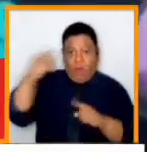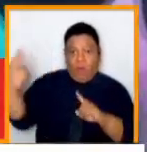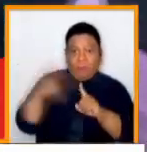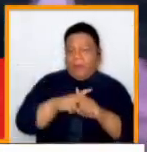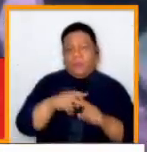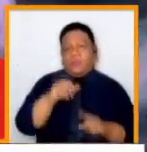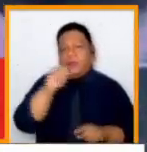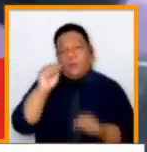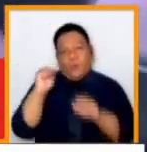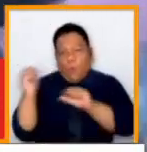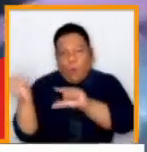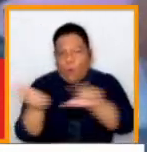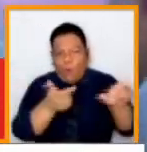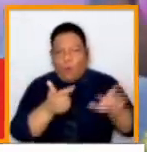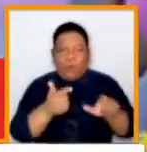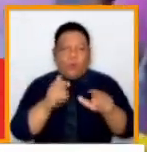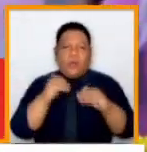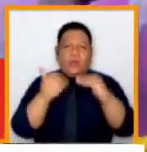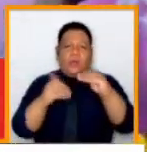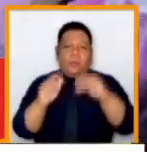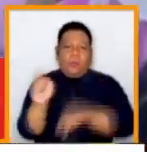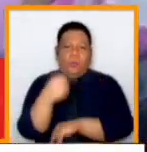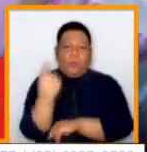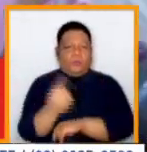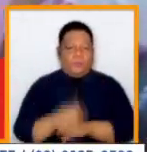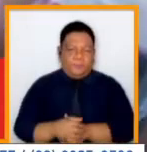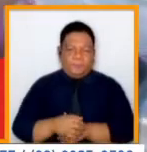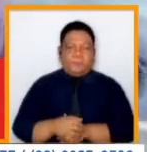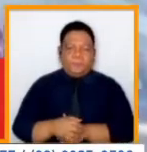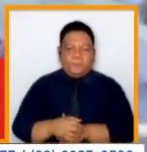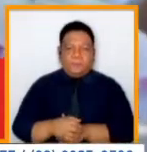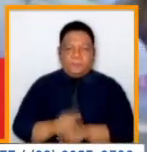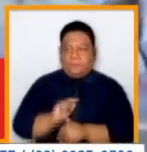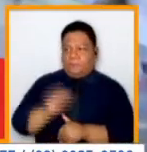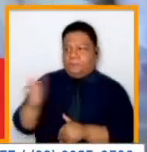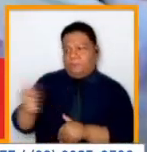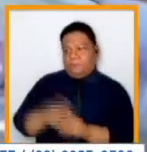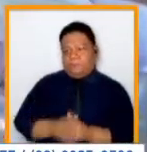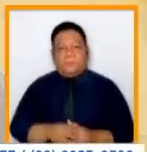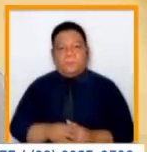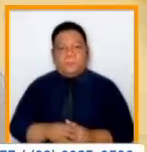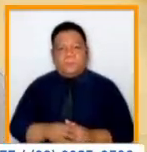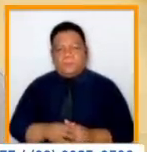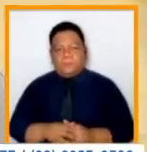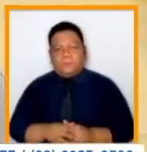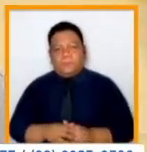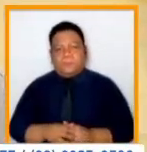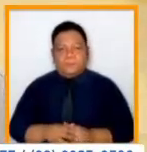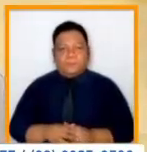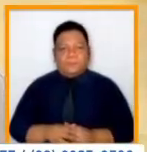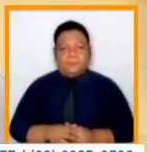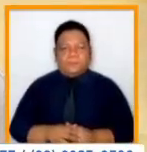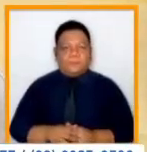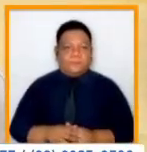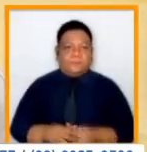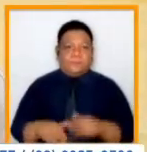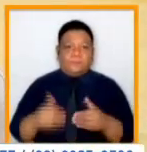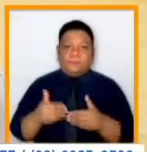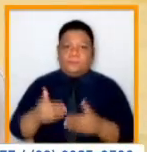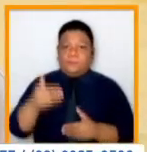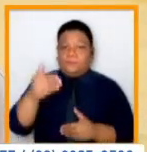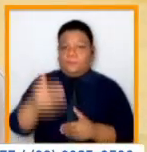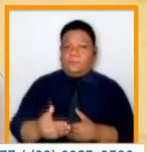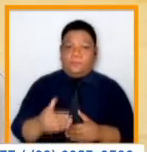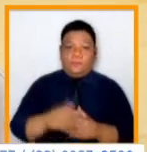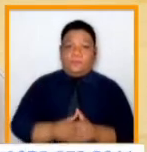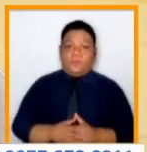sa Pangkabuhayan Assistance. Igan? Maraming salamat, Alan Gatos. Pinakamalapit na weekend getaway sa